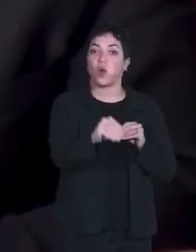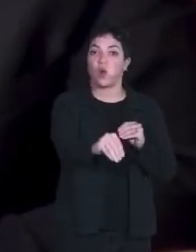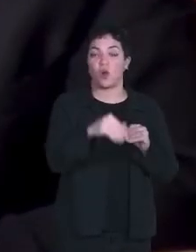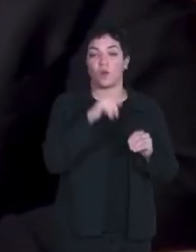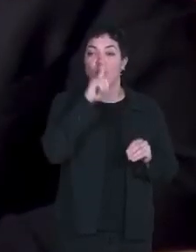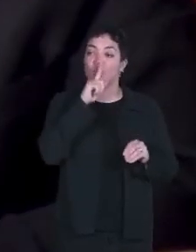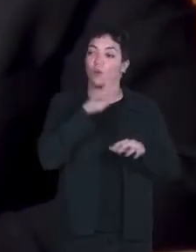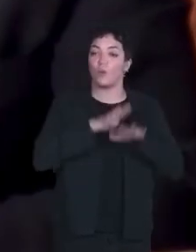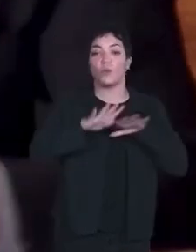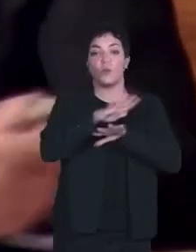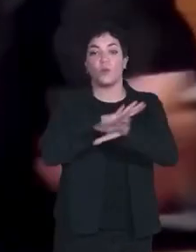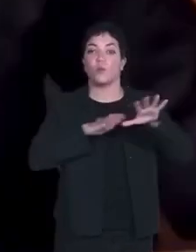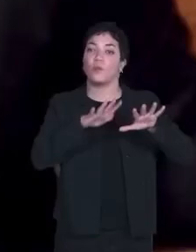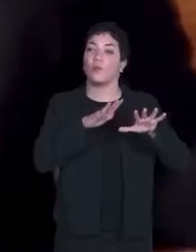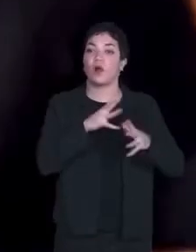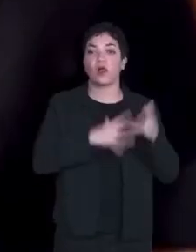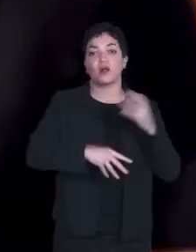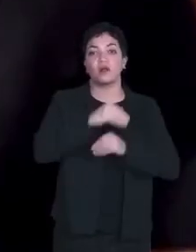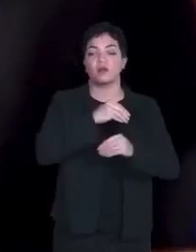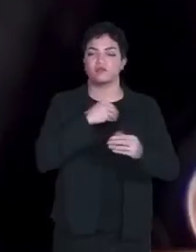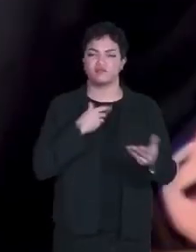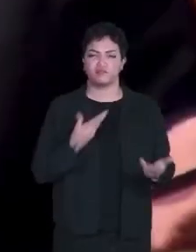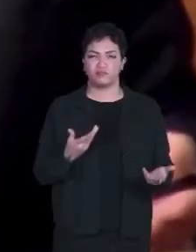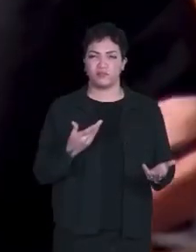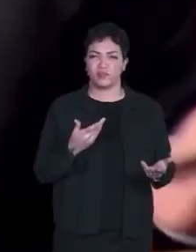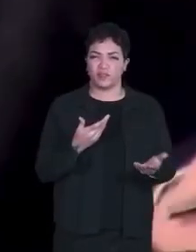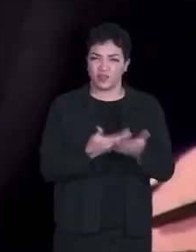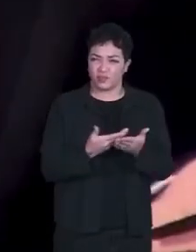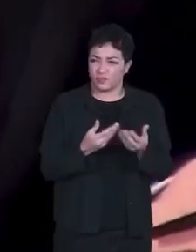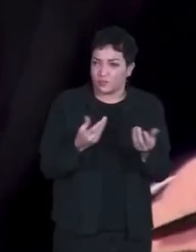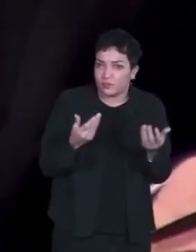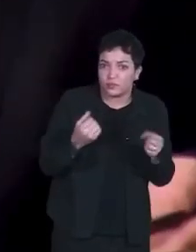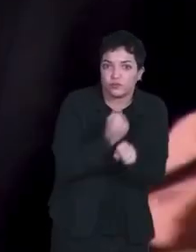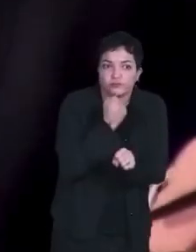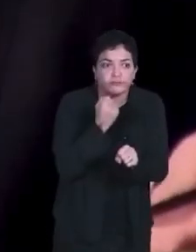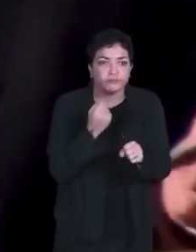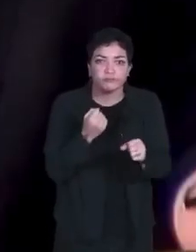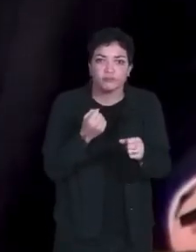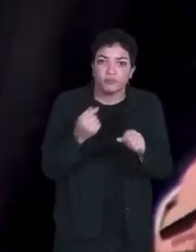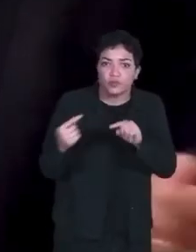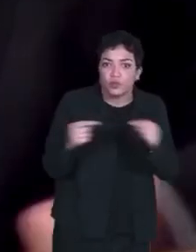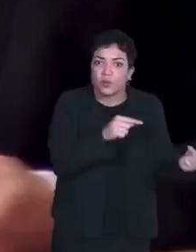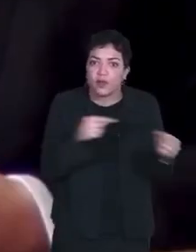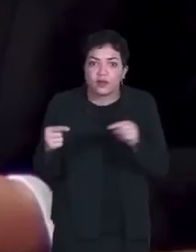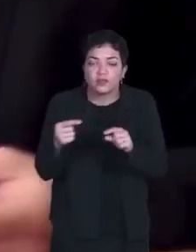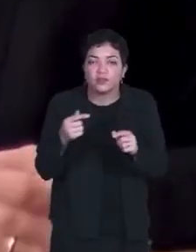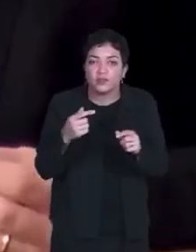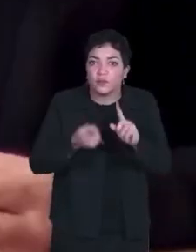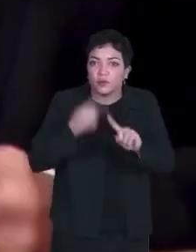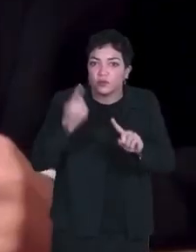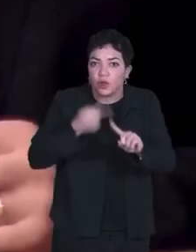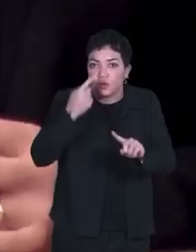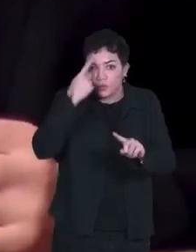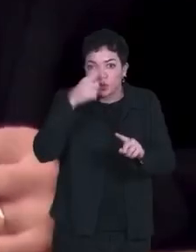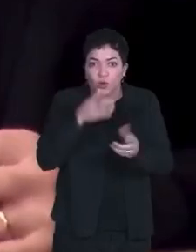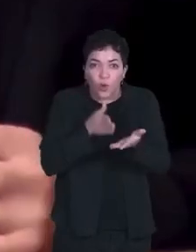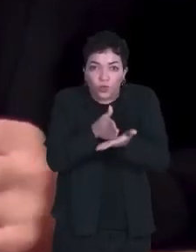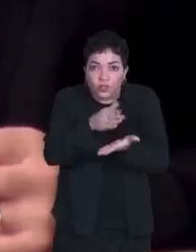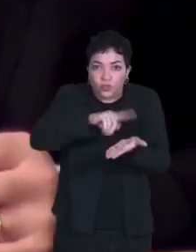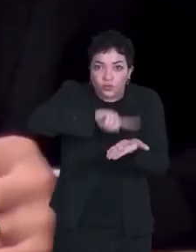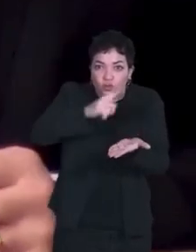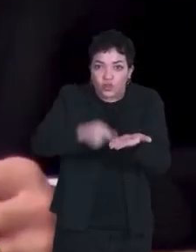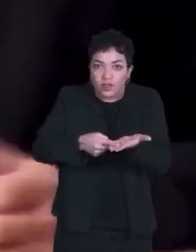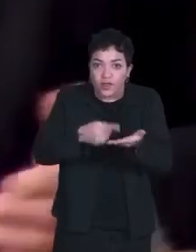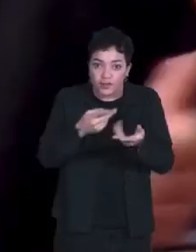pas être transparent et de nous priver d'un débat autour de choses essentielles qui sont les orientations budgétaires pour